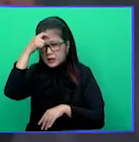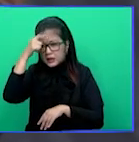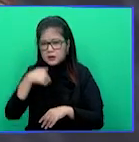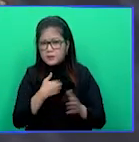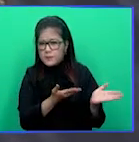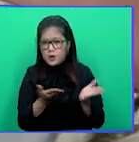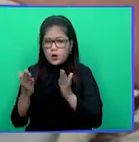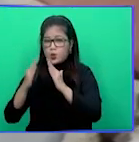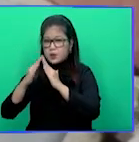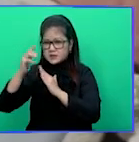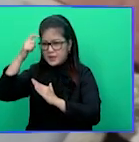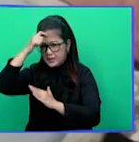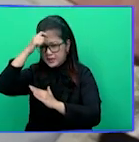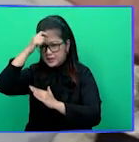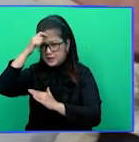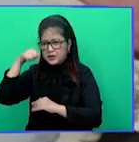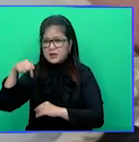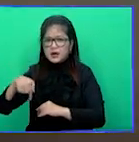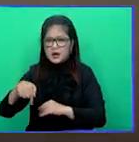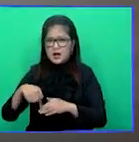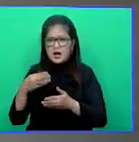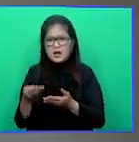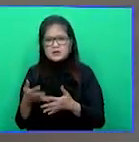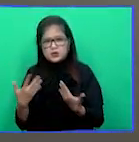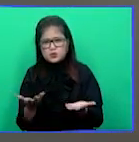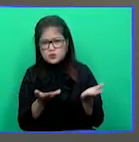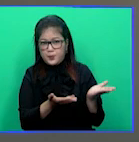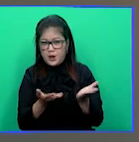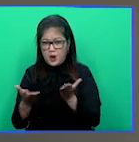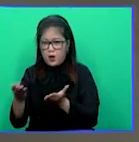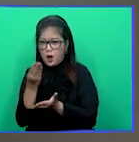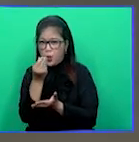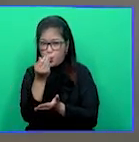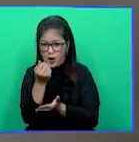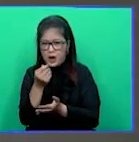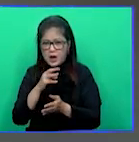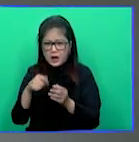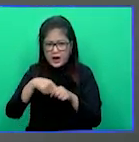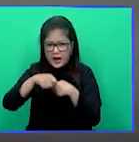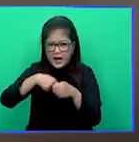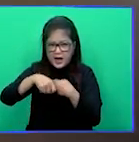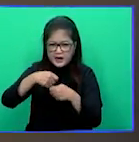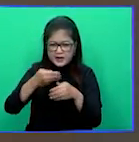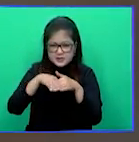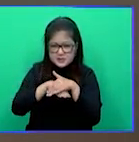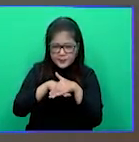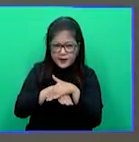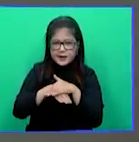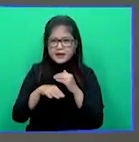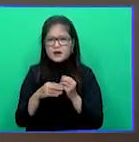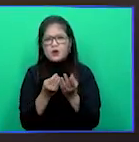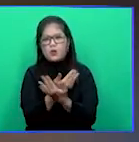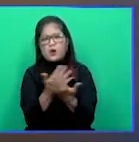kakek Sangeli menunjukkan uang tunai yang dimilikinya diikat dengan karet. Hingga akhirnya warga sekitar membantu menghitung uang untuk disetorkan ke bank.